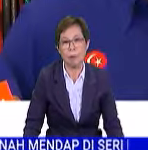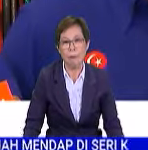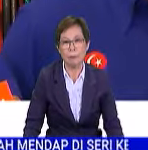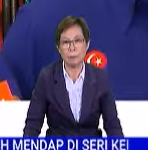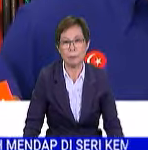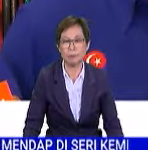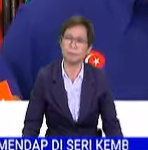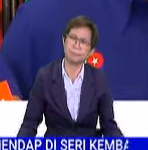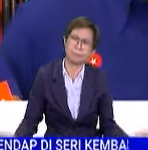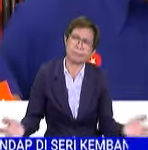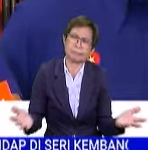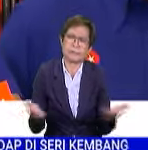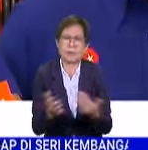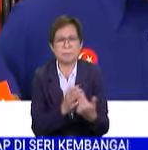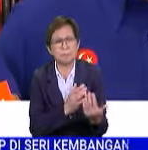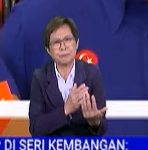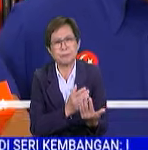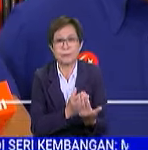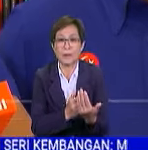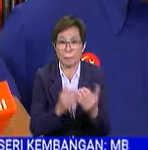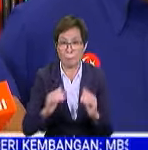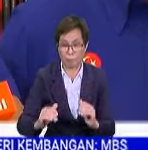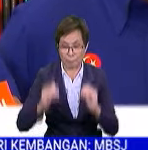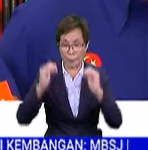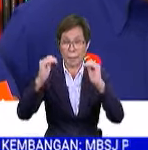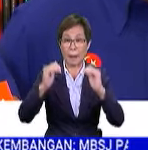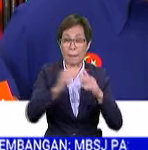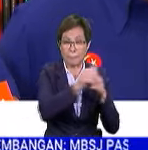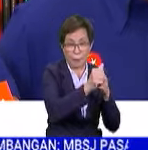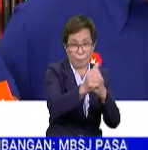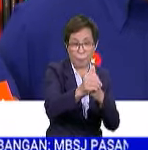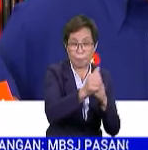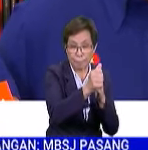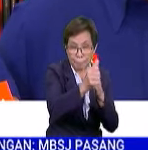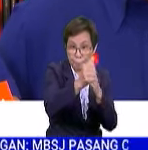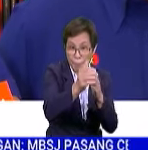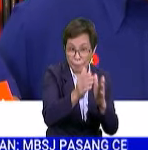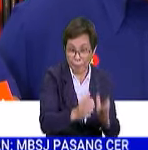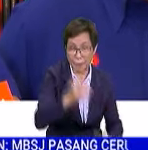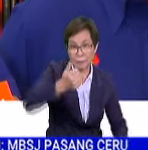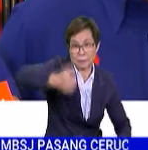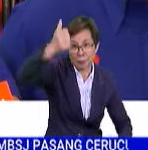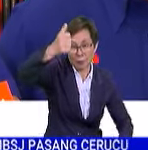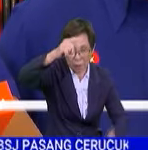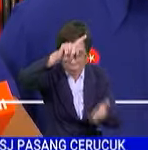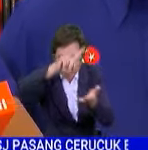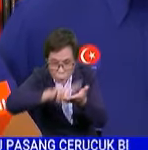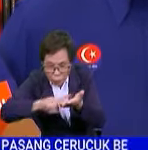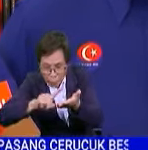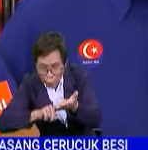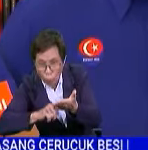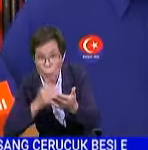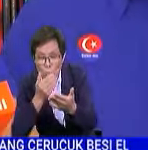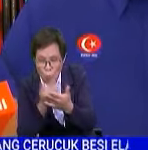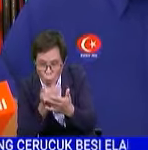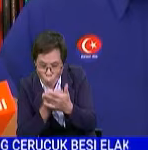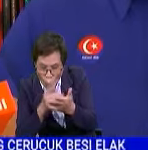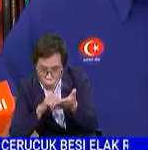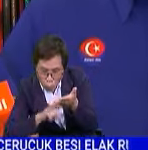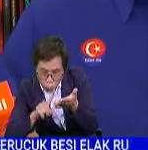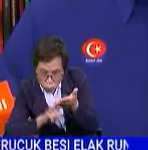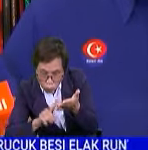Tapi walaubagaimanapun, peringkat pemimpin tertinggi akan meneliti dengan sebaik-baiknya.